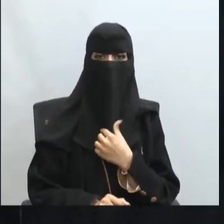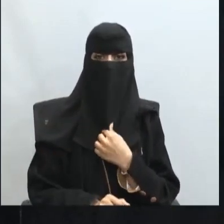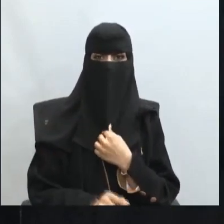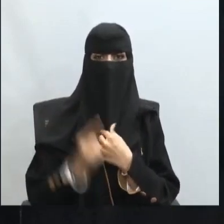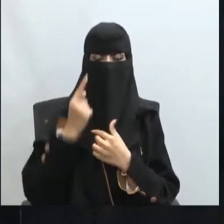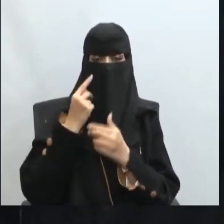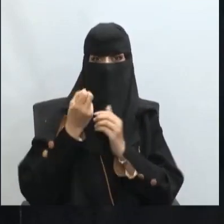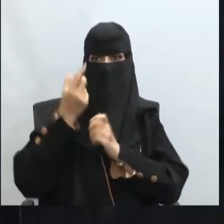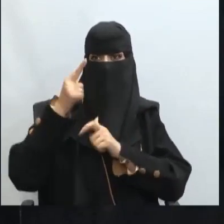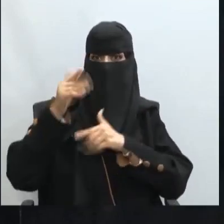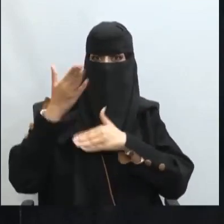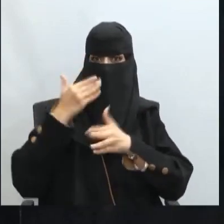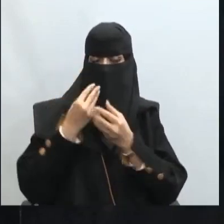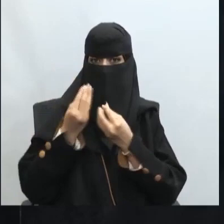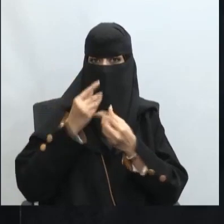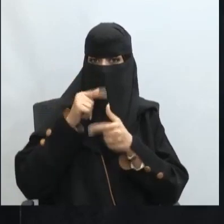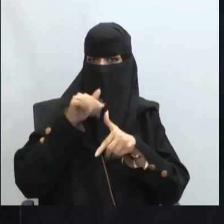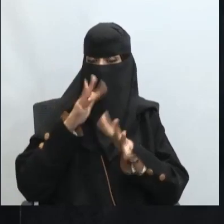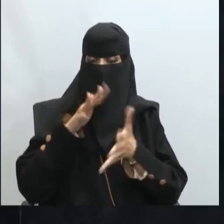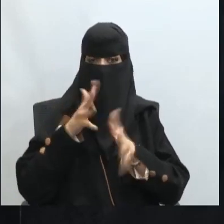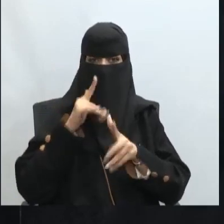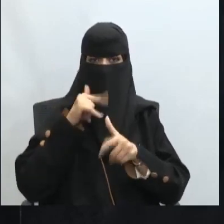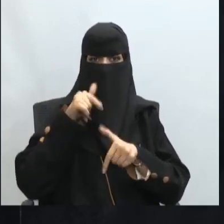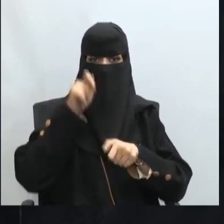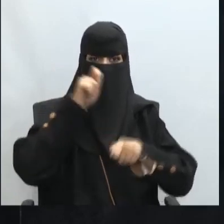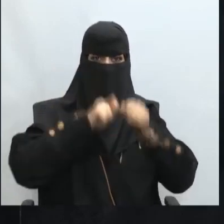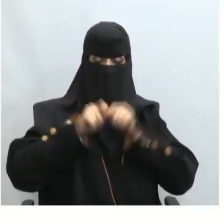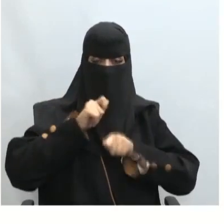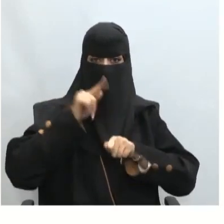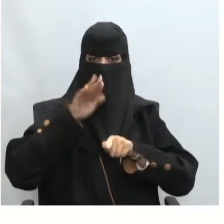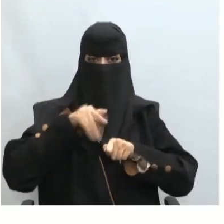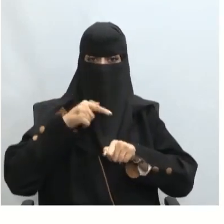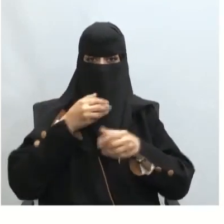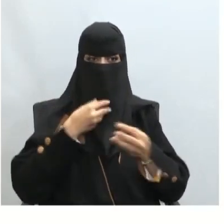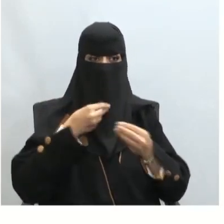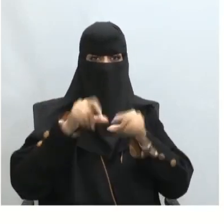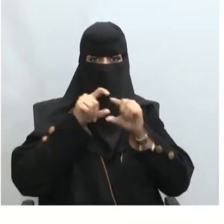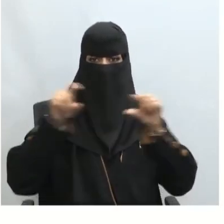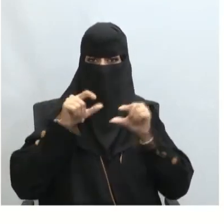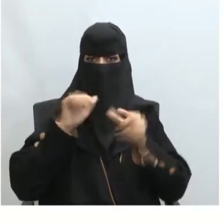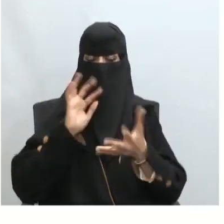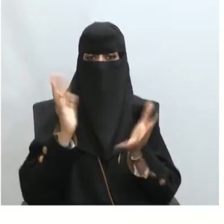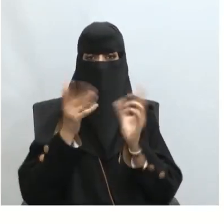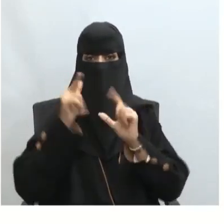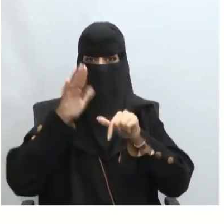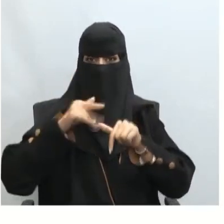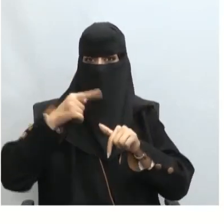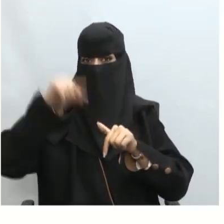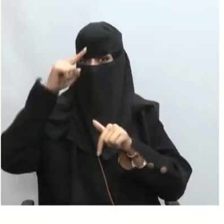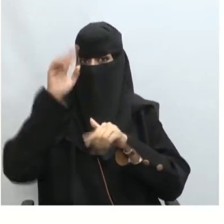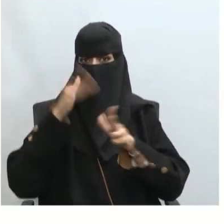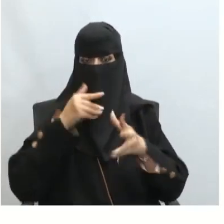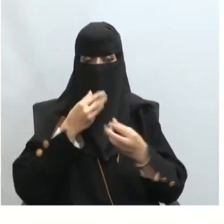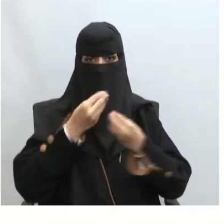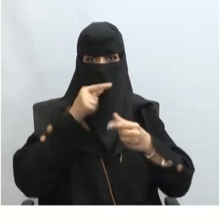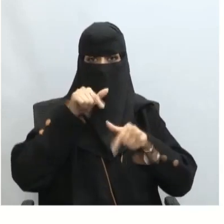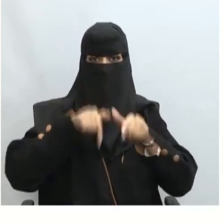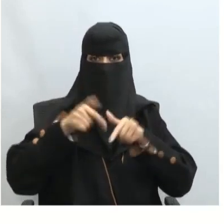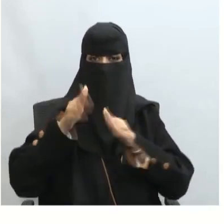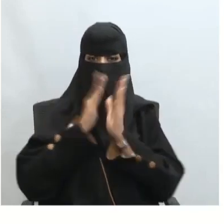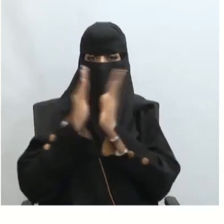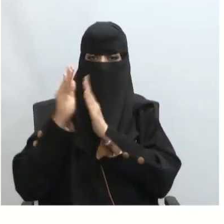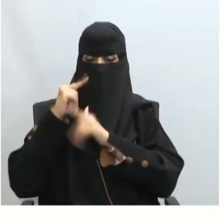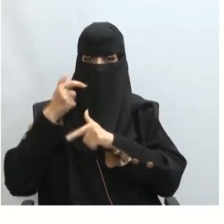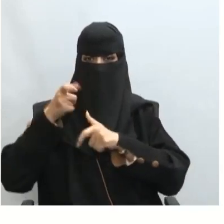توقع نواتج التفاعلات العضويه يمكن استعمال المعادلات العامه التي تمثل تفاعلات المواد